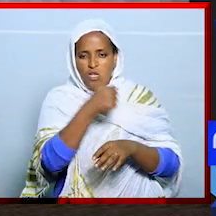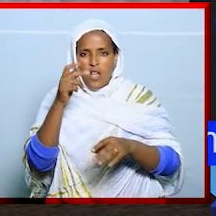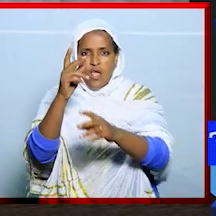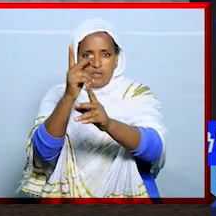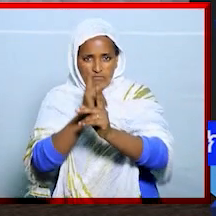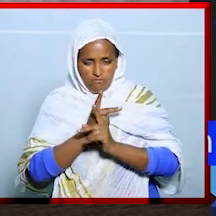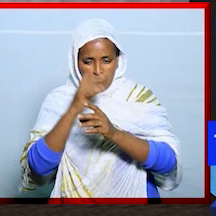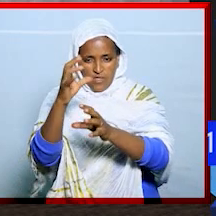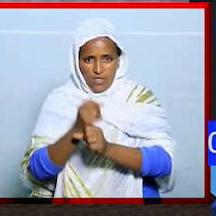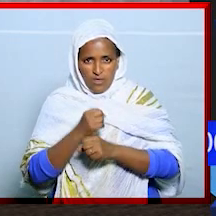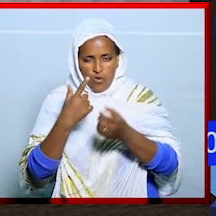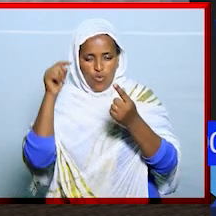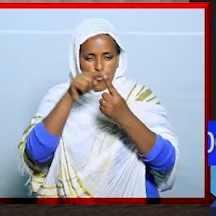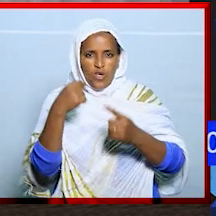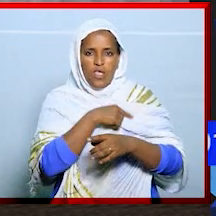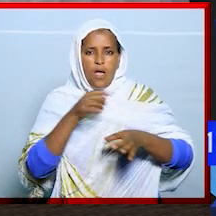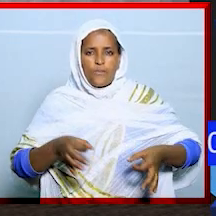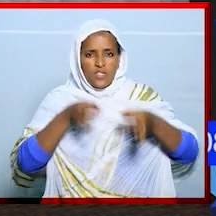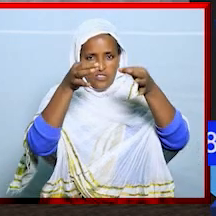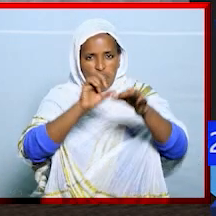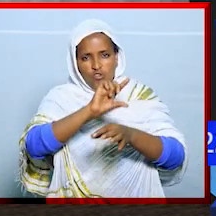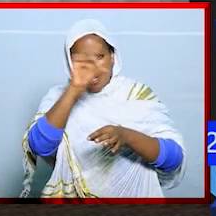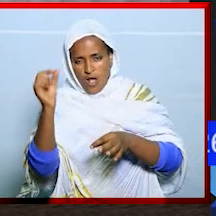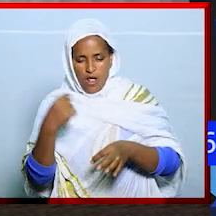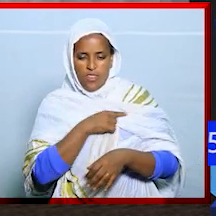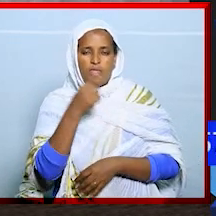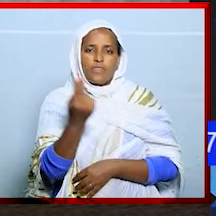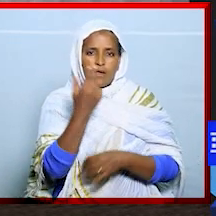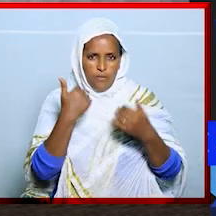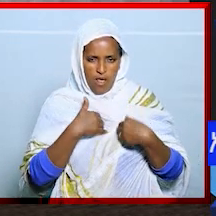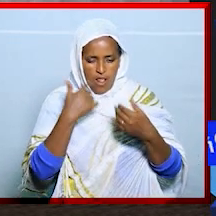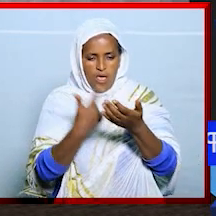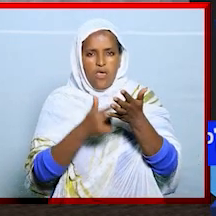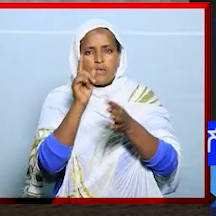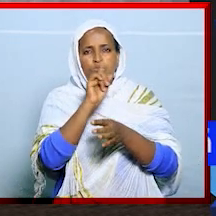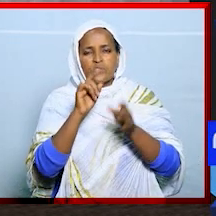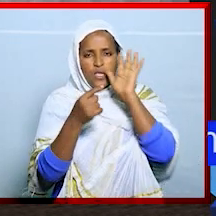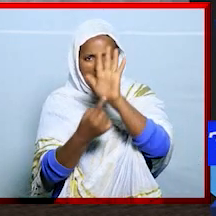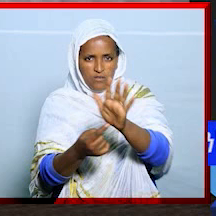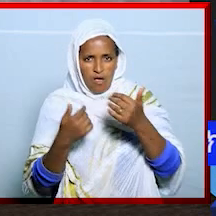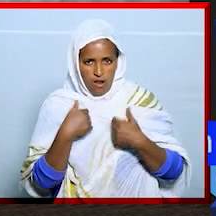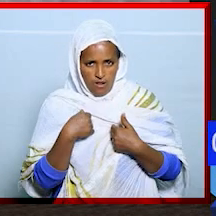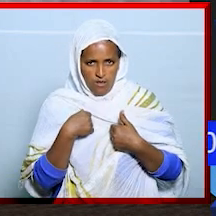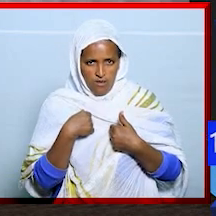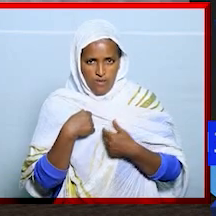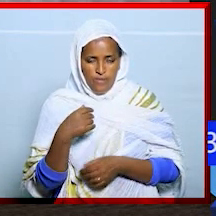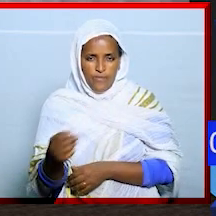ከሌላ የተቀበለችውን ብርሃን ወደኛ የምታስተላልፈው ጨረቃ ጠቃሚያችን ናት። ይህ ምንን ያሳየናል?